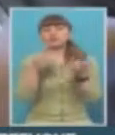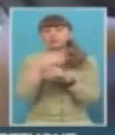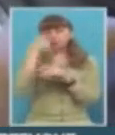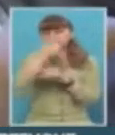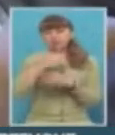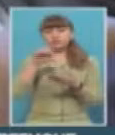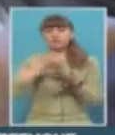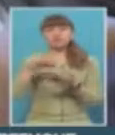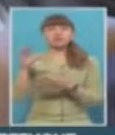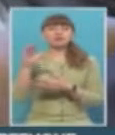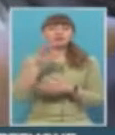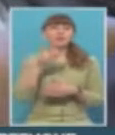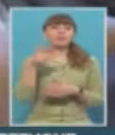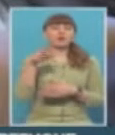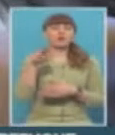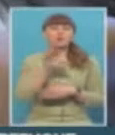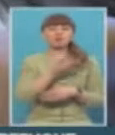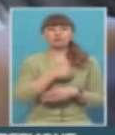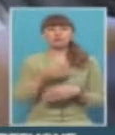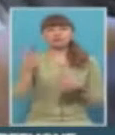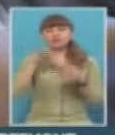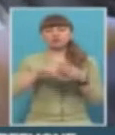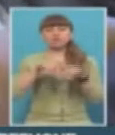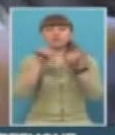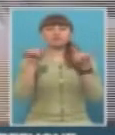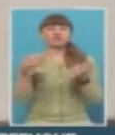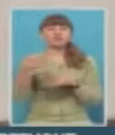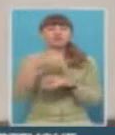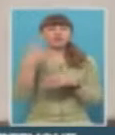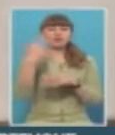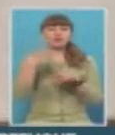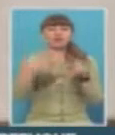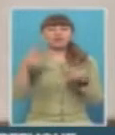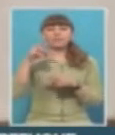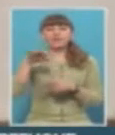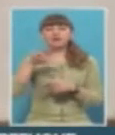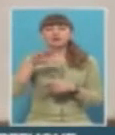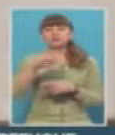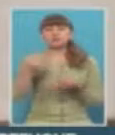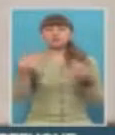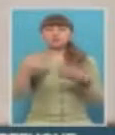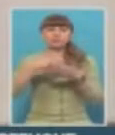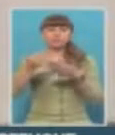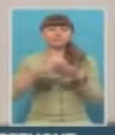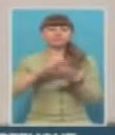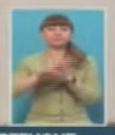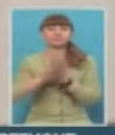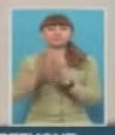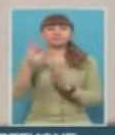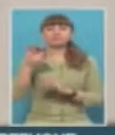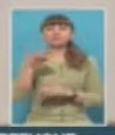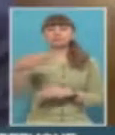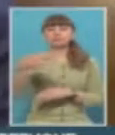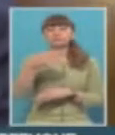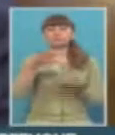группа, в составе которой ССГПО, намерена вложить в развитие области больше 3,5 миллиардов тенге. Сегодня меморандум с акиматом области будет